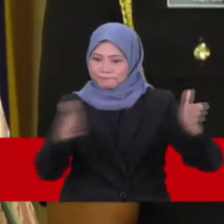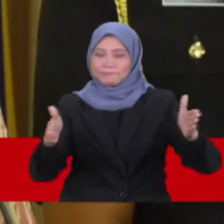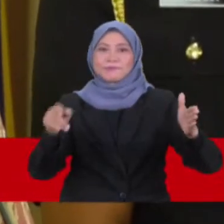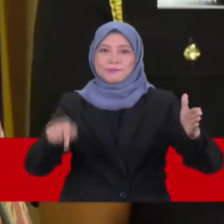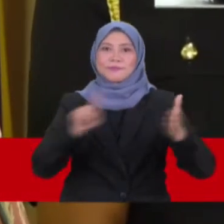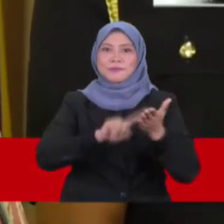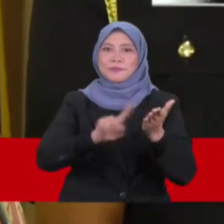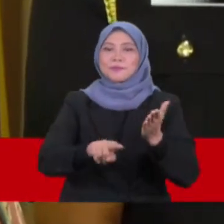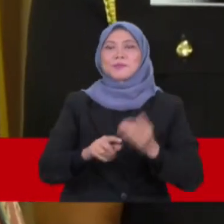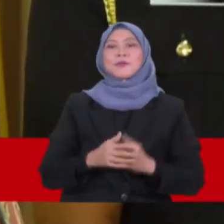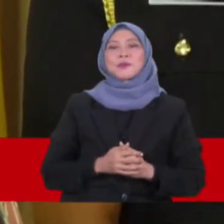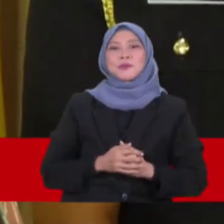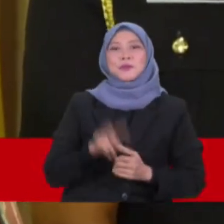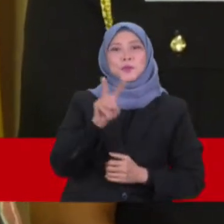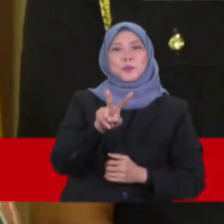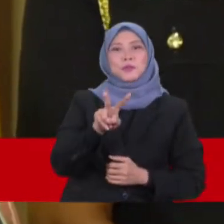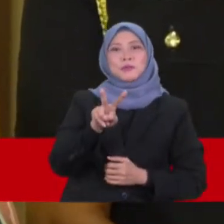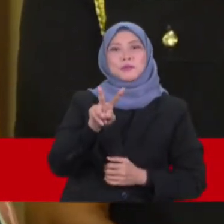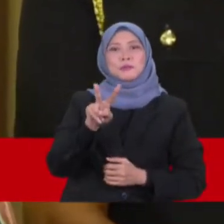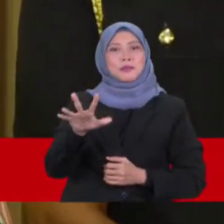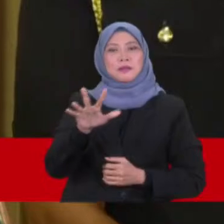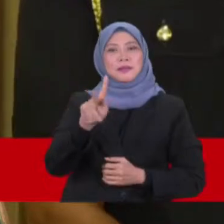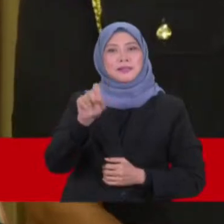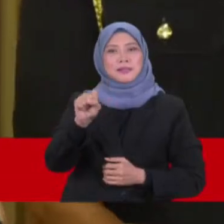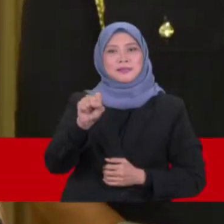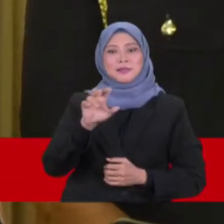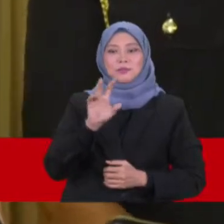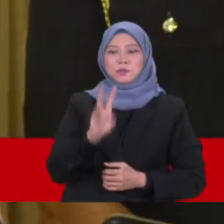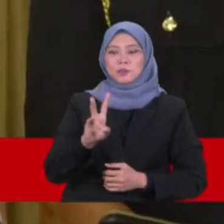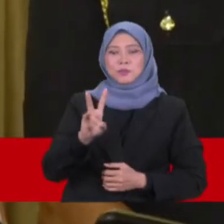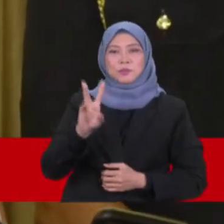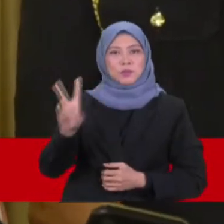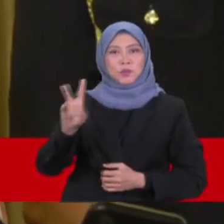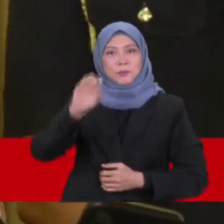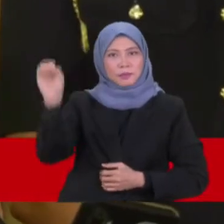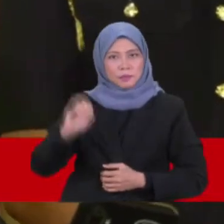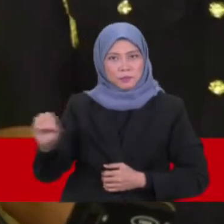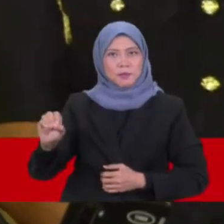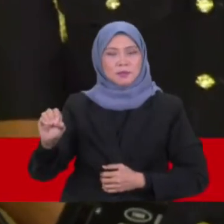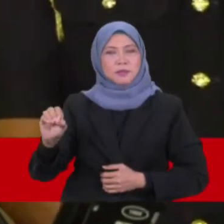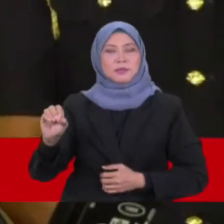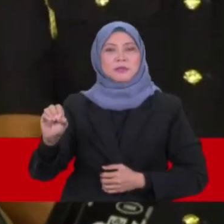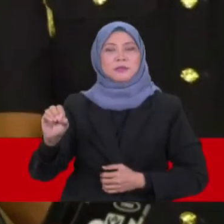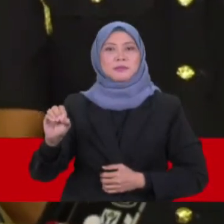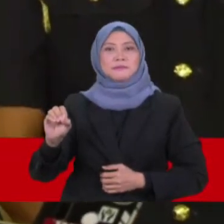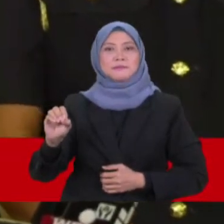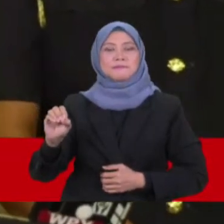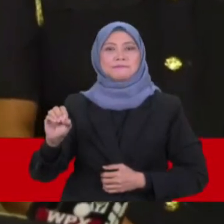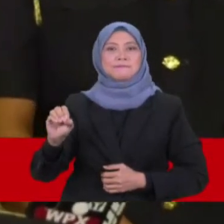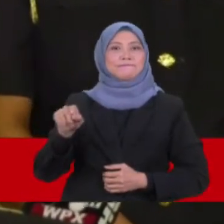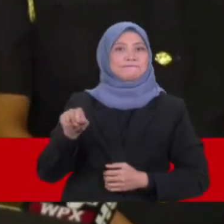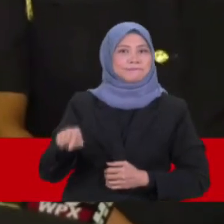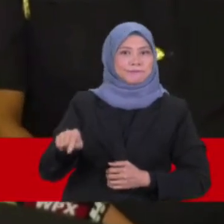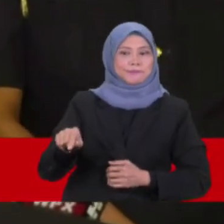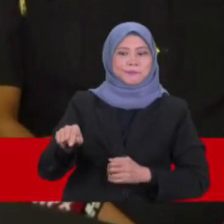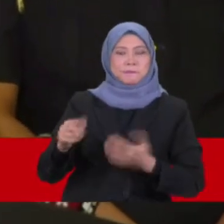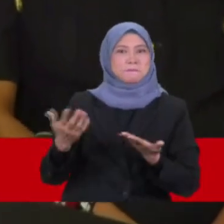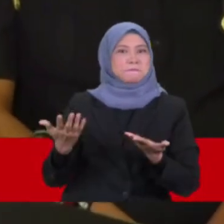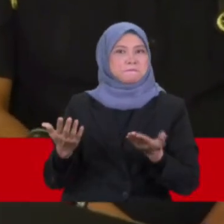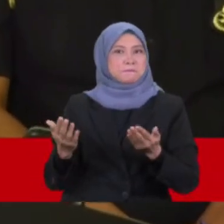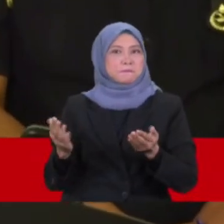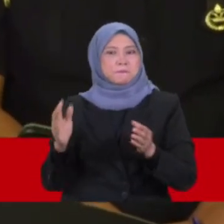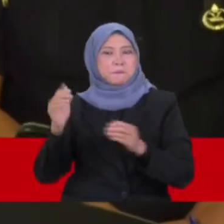dengan 52 kes atau 37% daripadanya membabitkan ketirisan di peringkat pemborong.